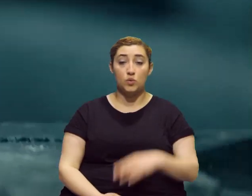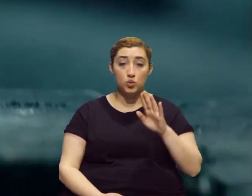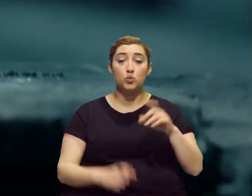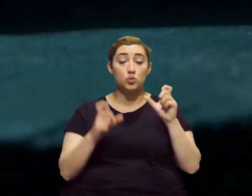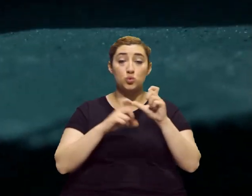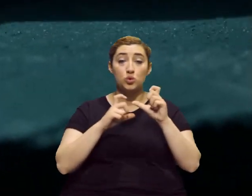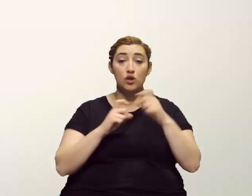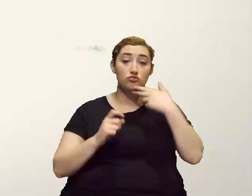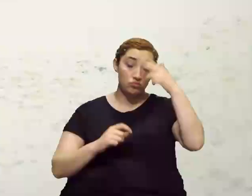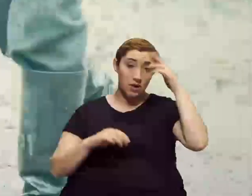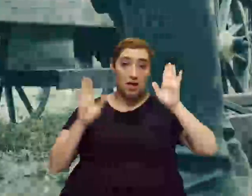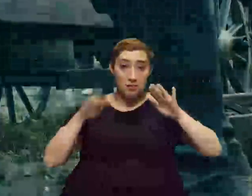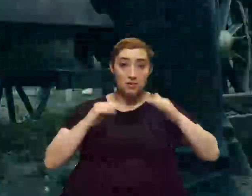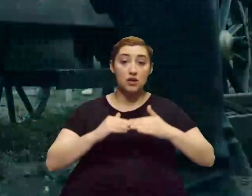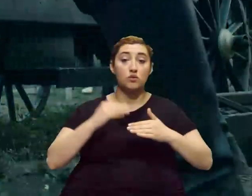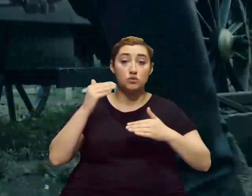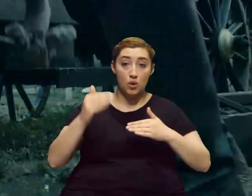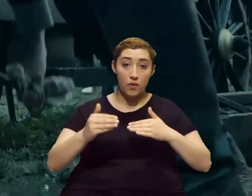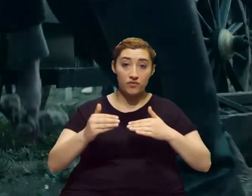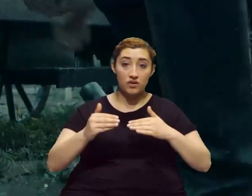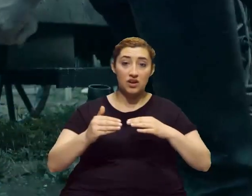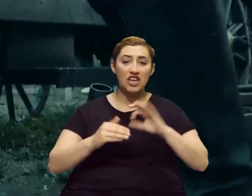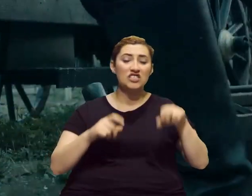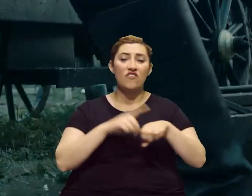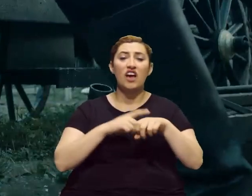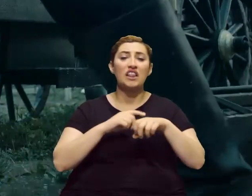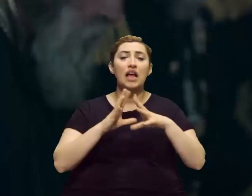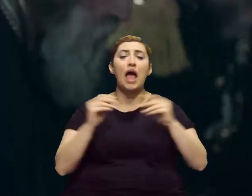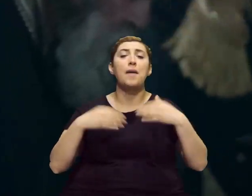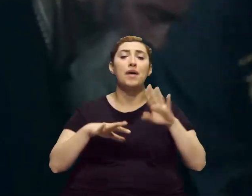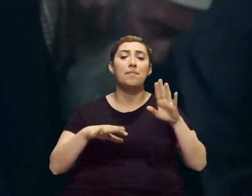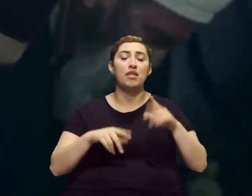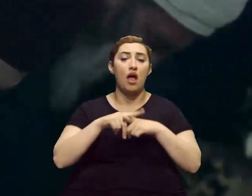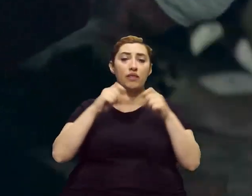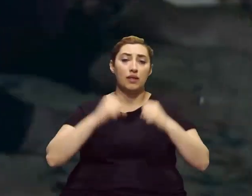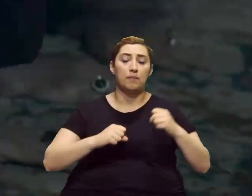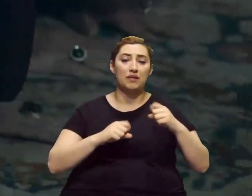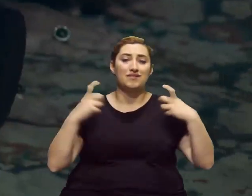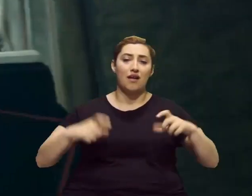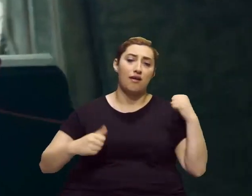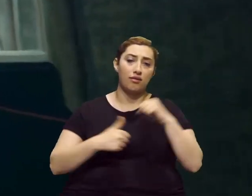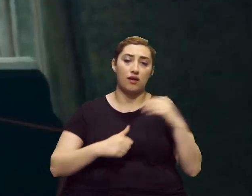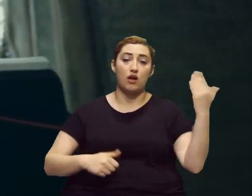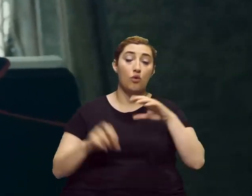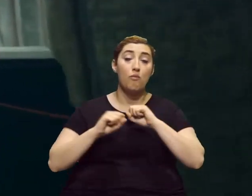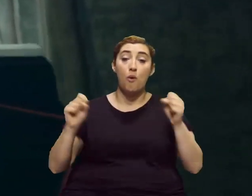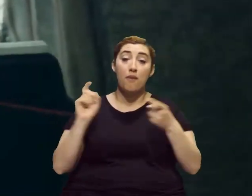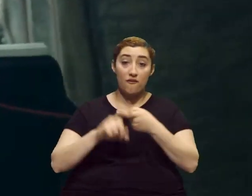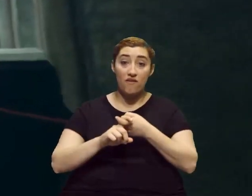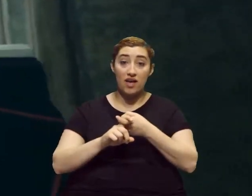Çünkü sultan cuma namazını kıldıktan sonra hiç oyalanmadan faytona binip sarayına döndü. Bomba